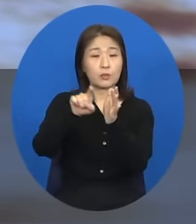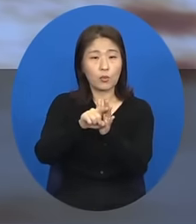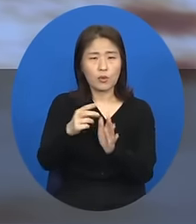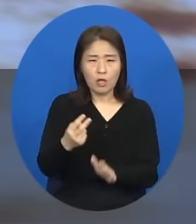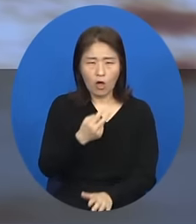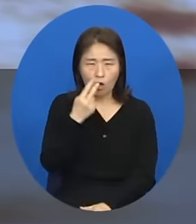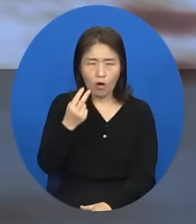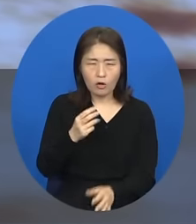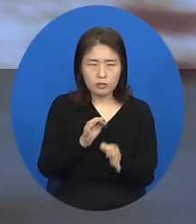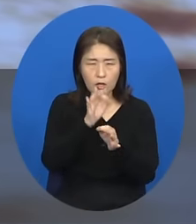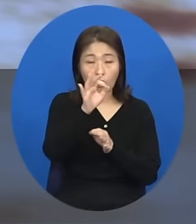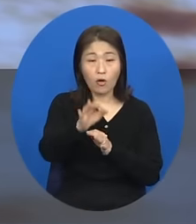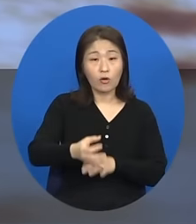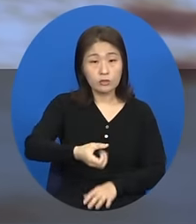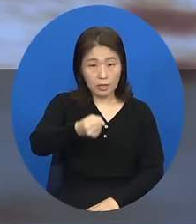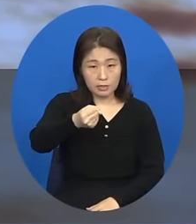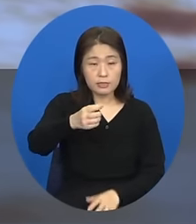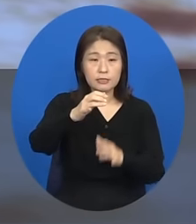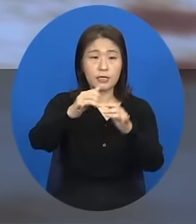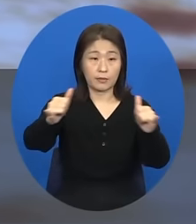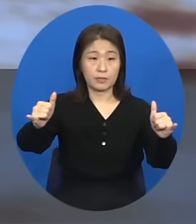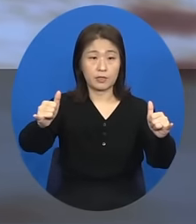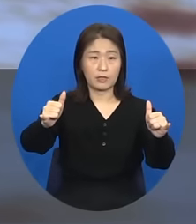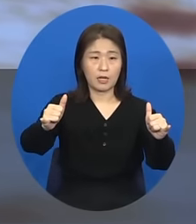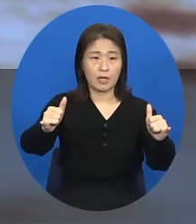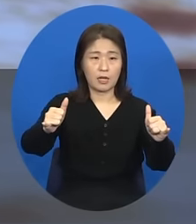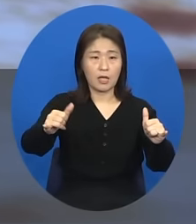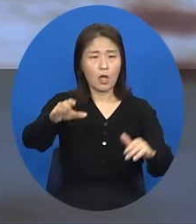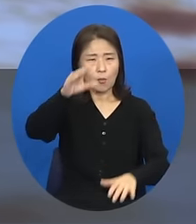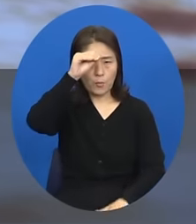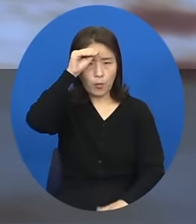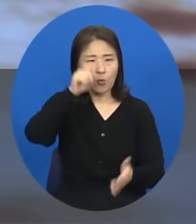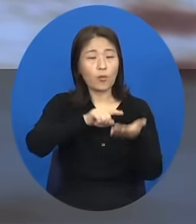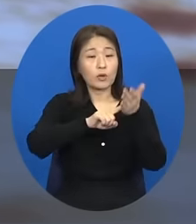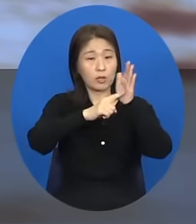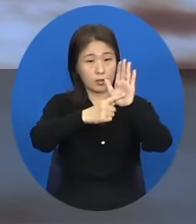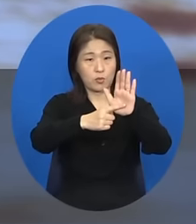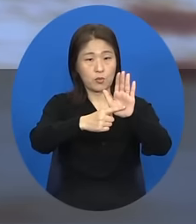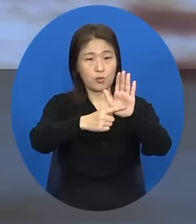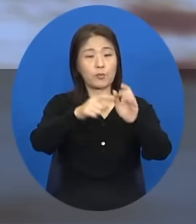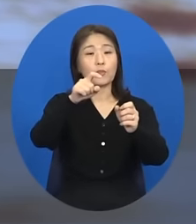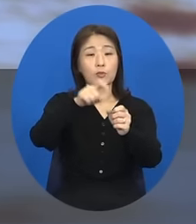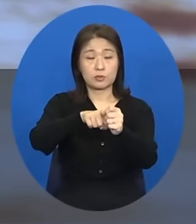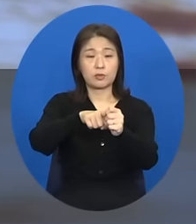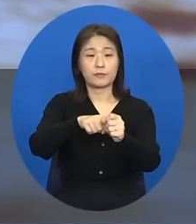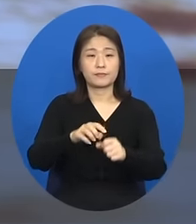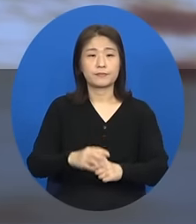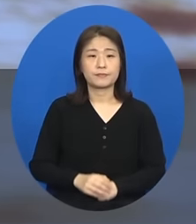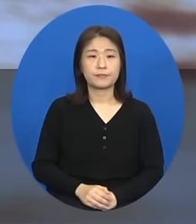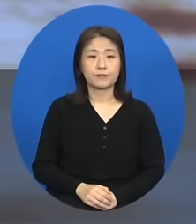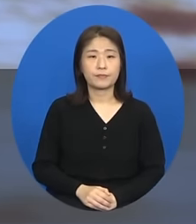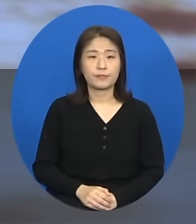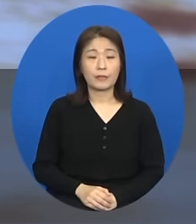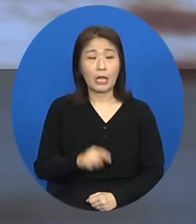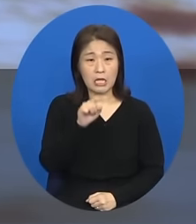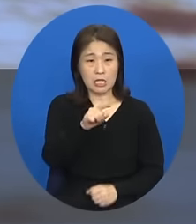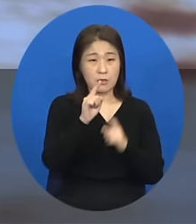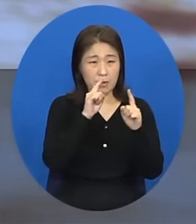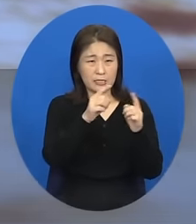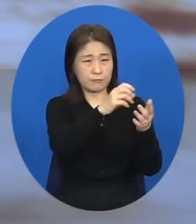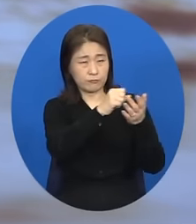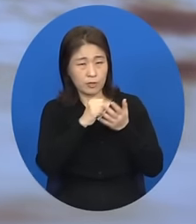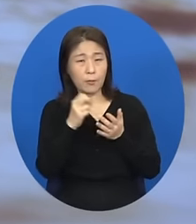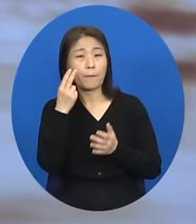믿고 영생을 얻으려고 하는 사람들의 본보기로 삼으시려는 것입니다. 여러분, 이게 바울이 붙잡았던 거예요.